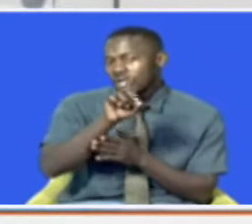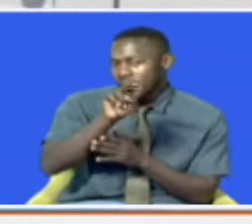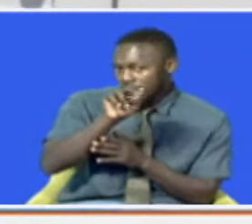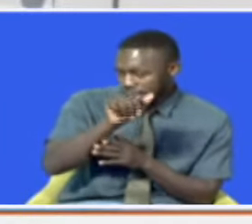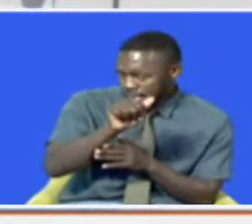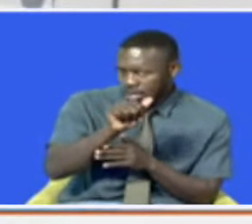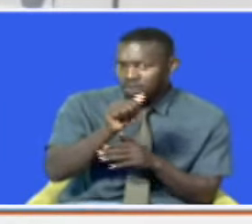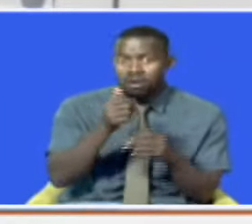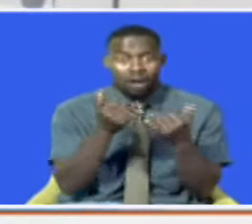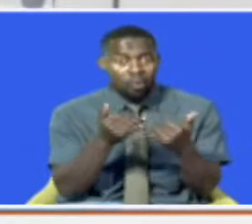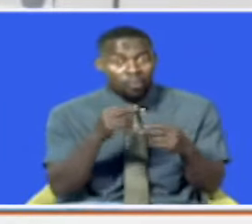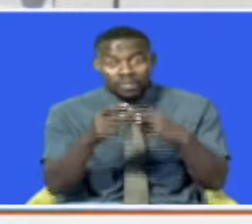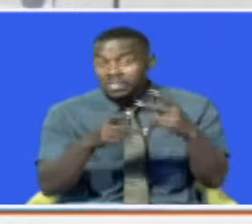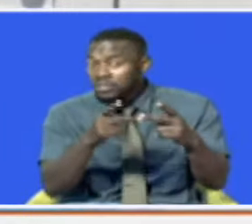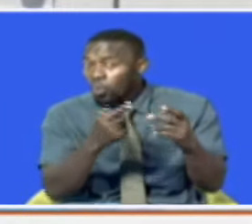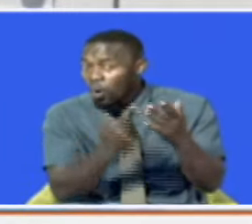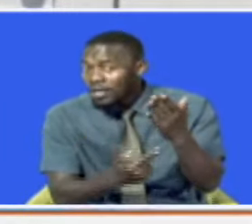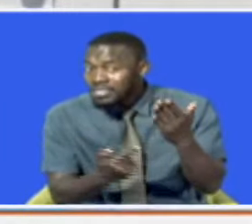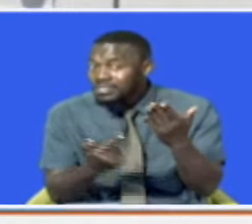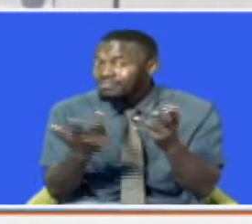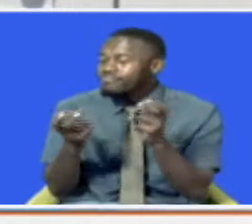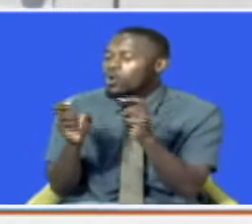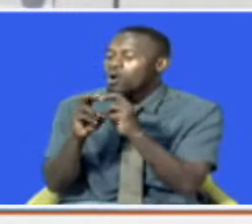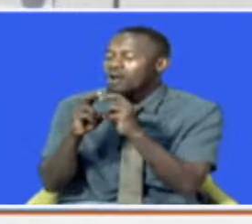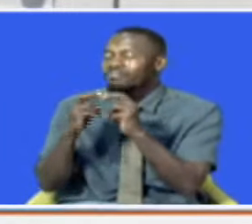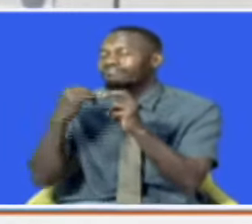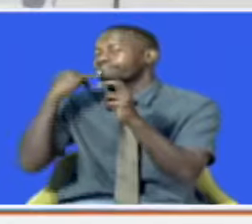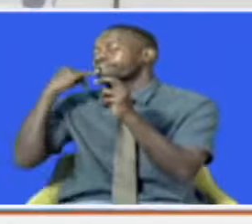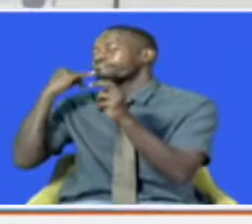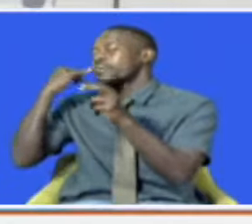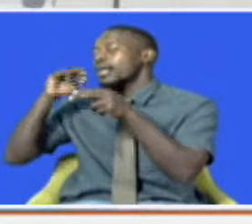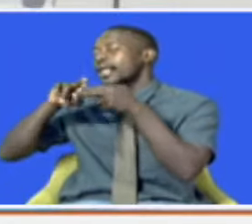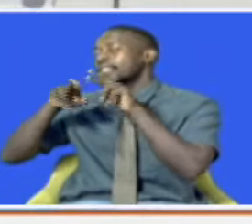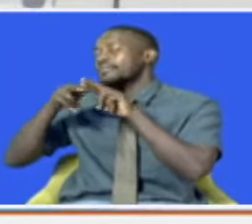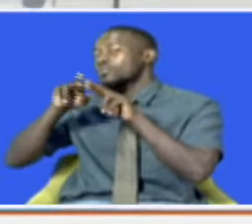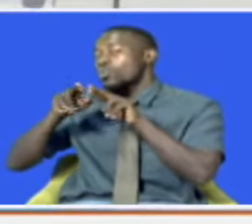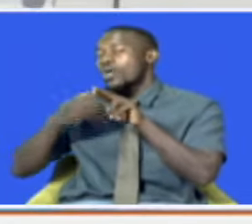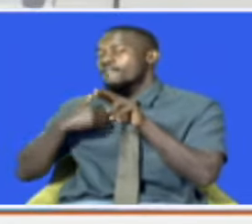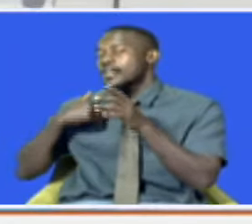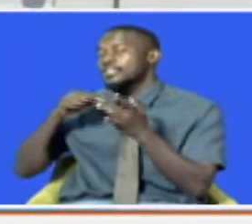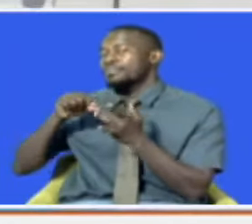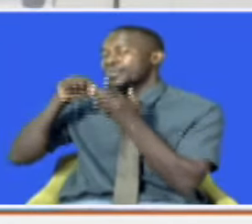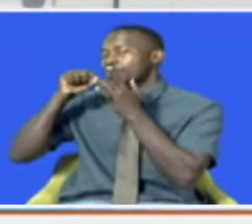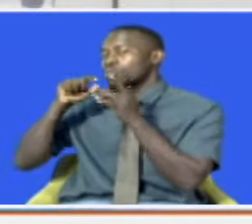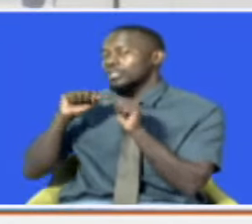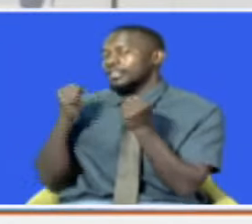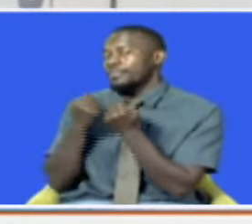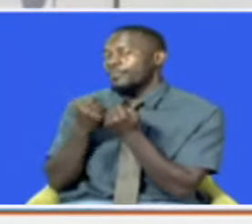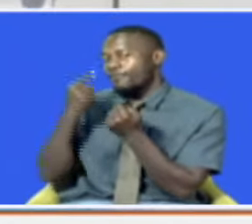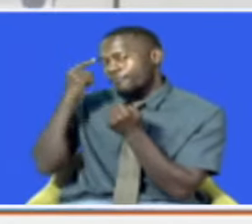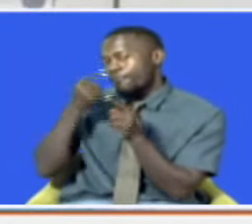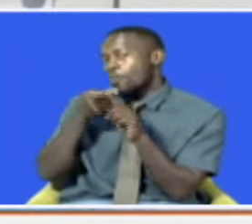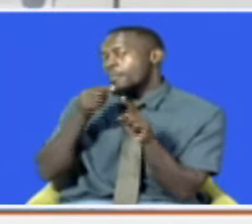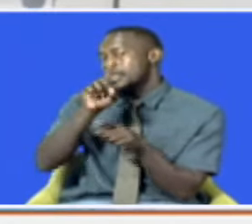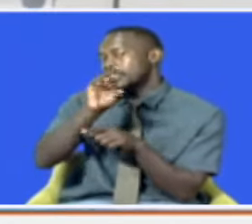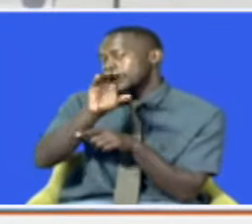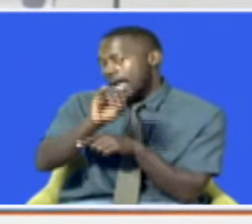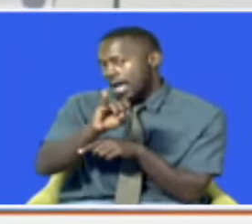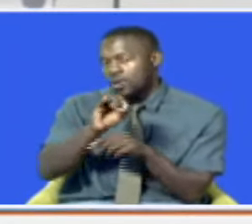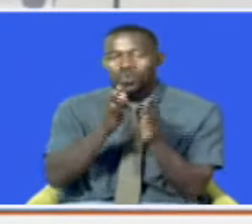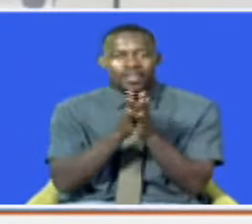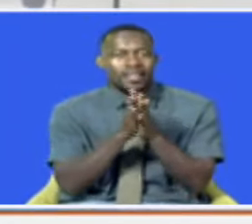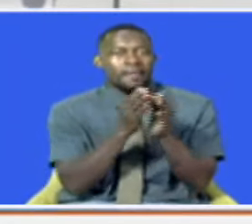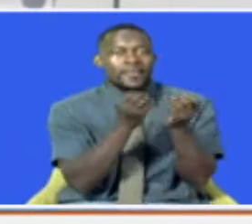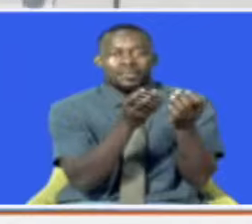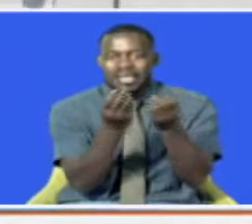in a process of contacting the relatives. We have a team made up of DCI and Red Cross and counselors so